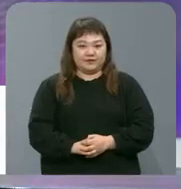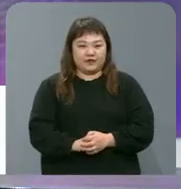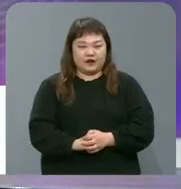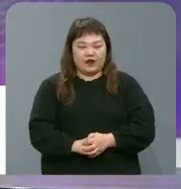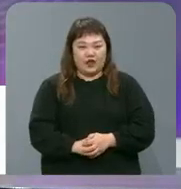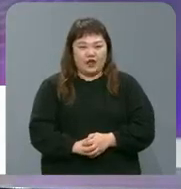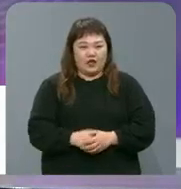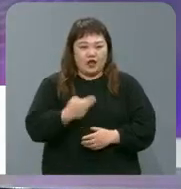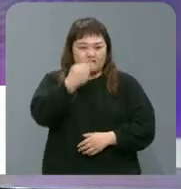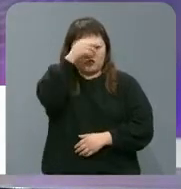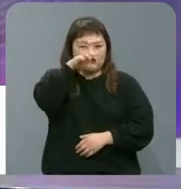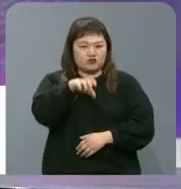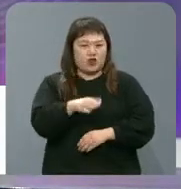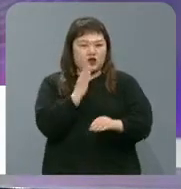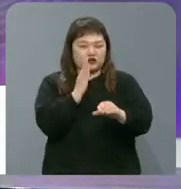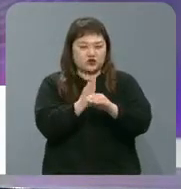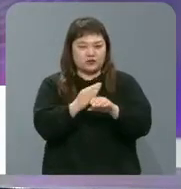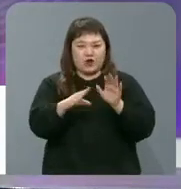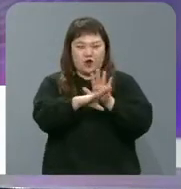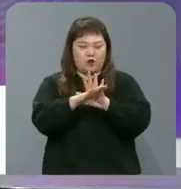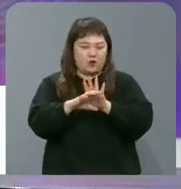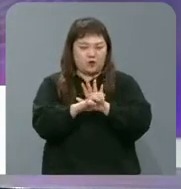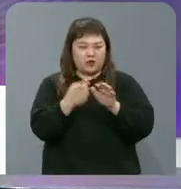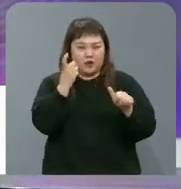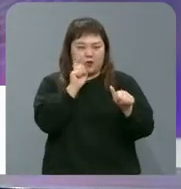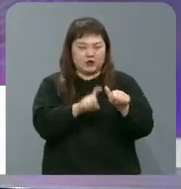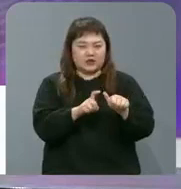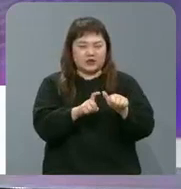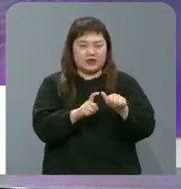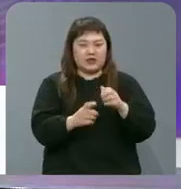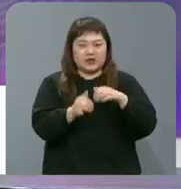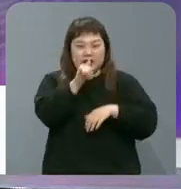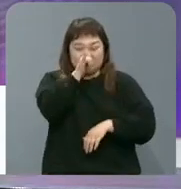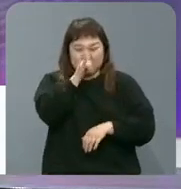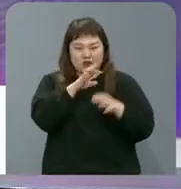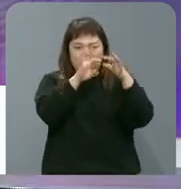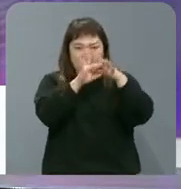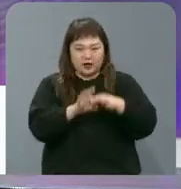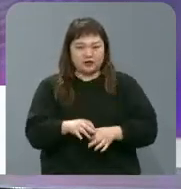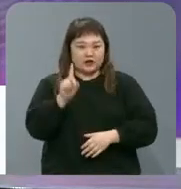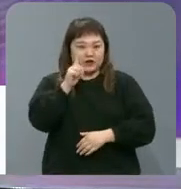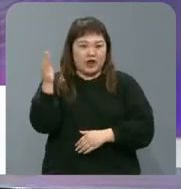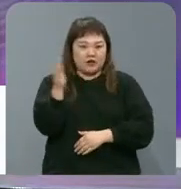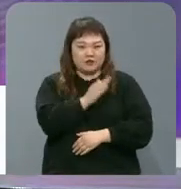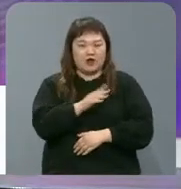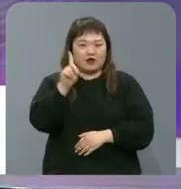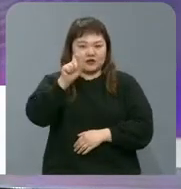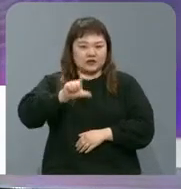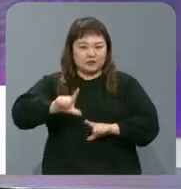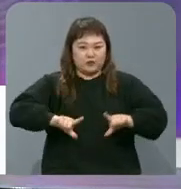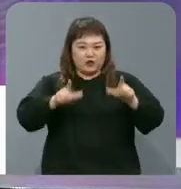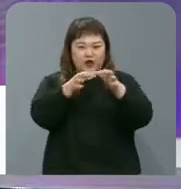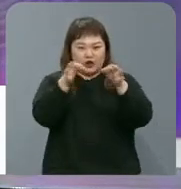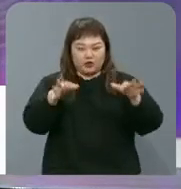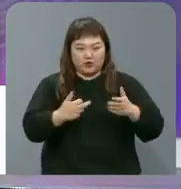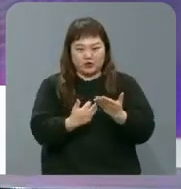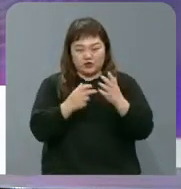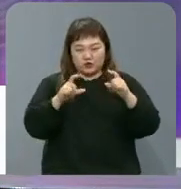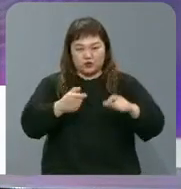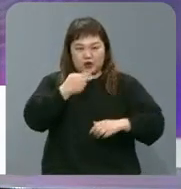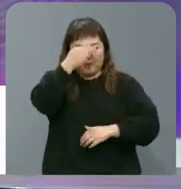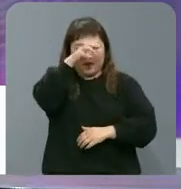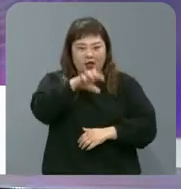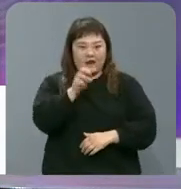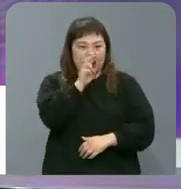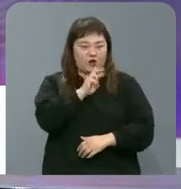이렇게 최근 유흥업소를 중심으로 코너 이거 확진 잇따르면서 제주도가 내일부터 보름동안 톤의 유흥주점 과 단란주점